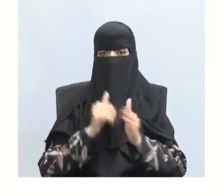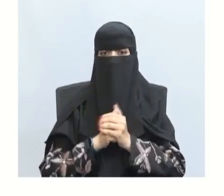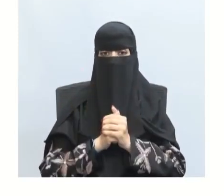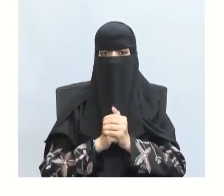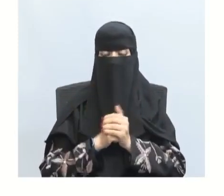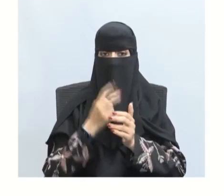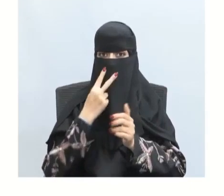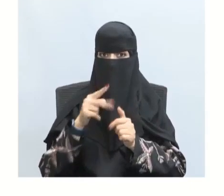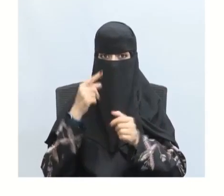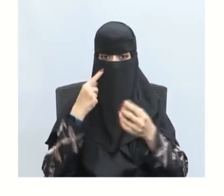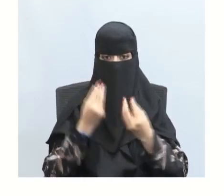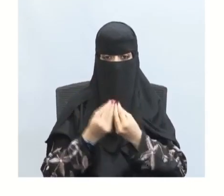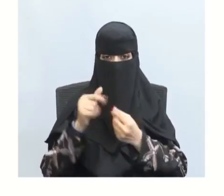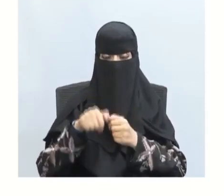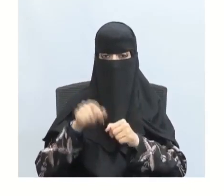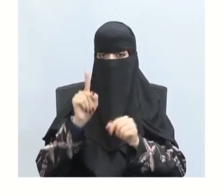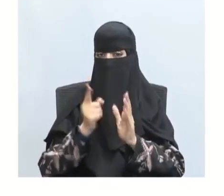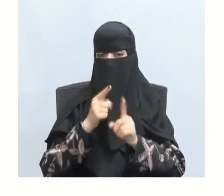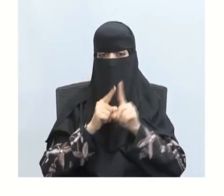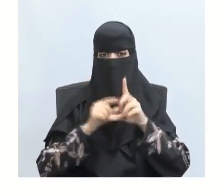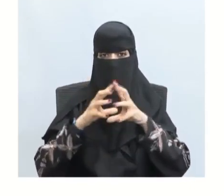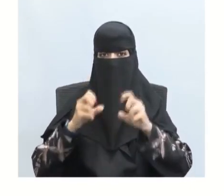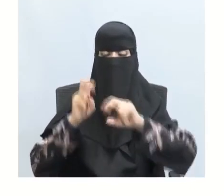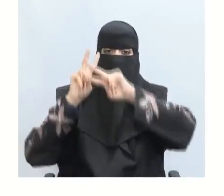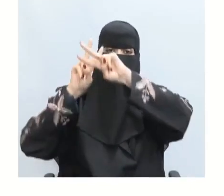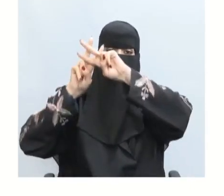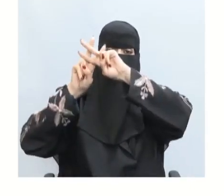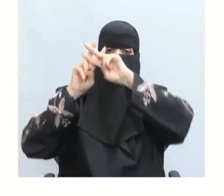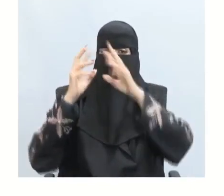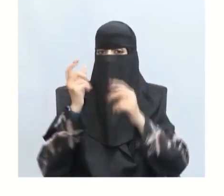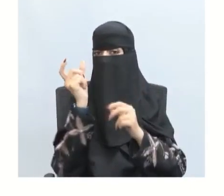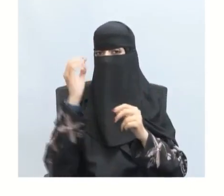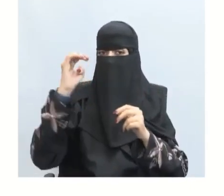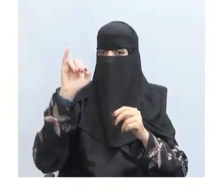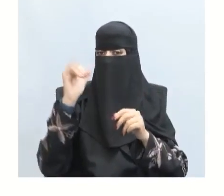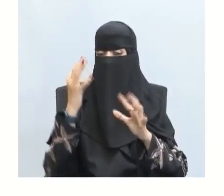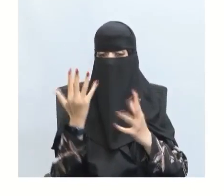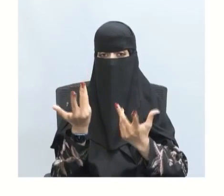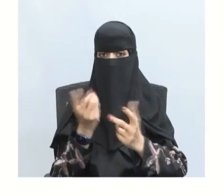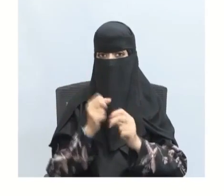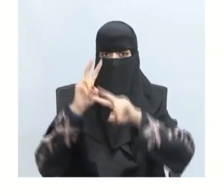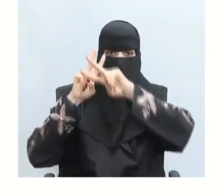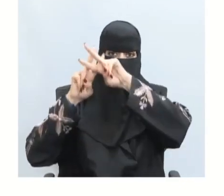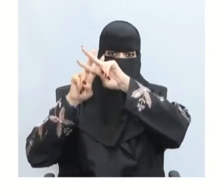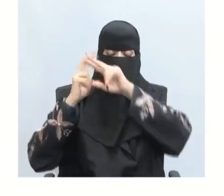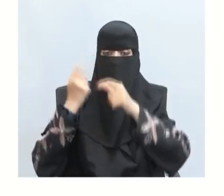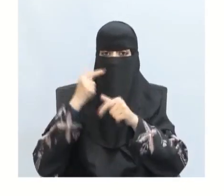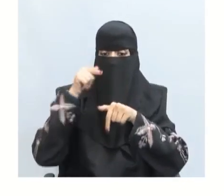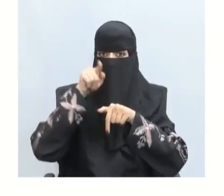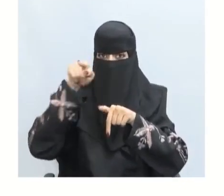دعونا نتعرف على النجم ما هو النجم عباره عن